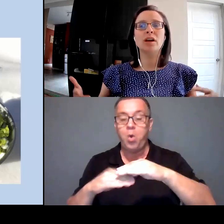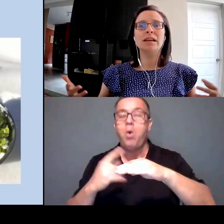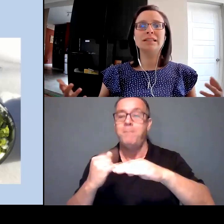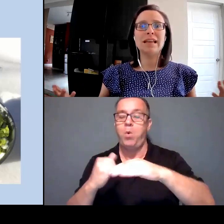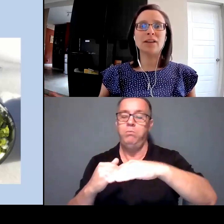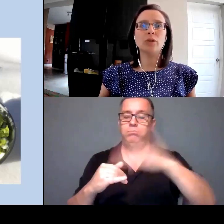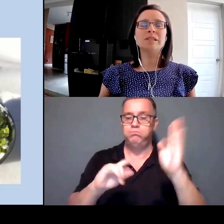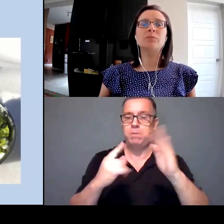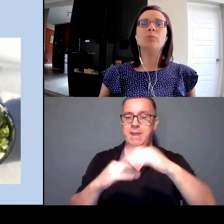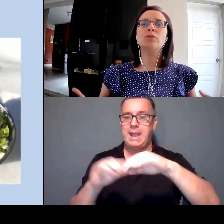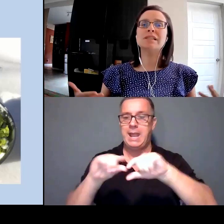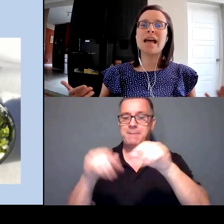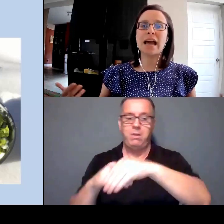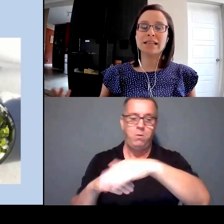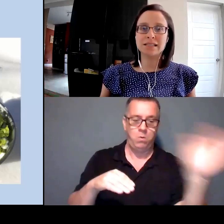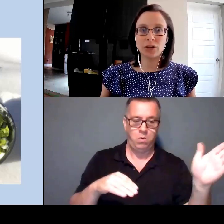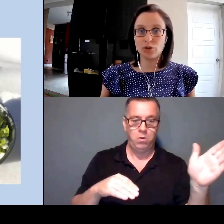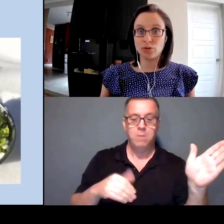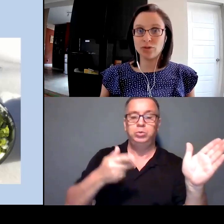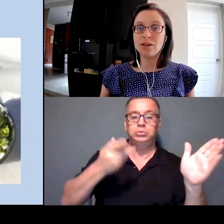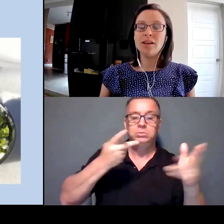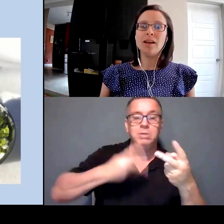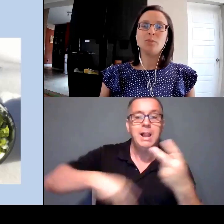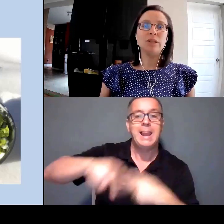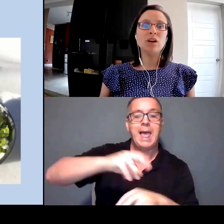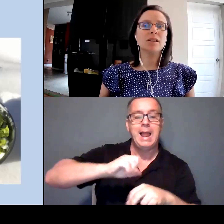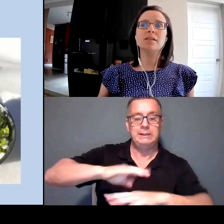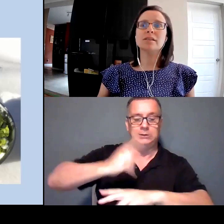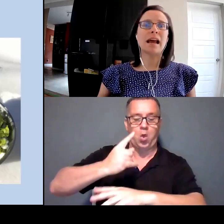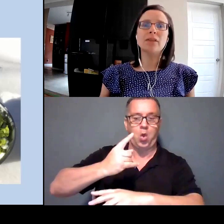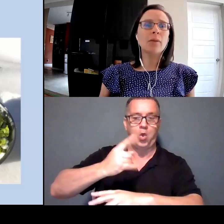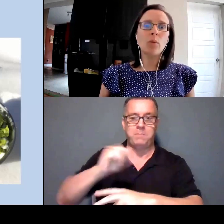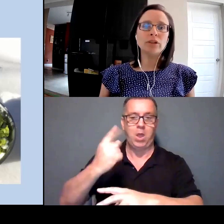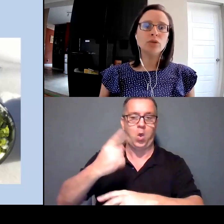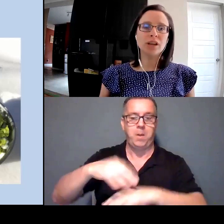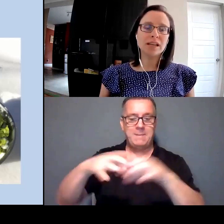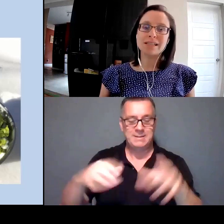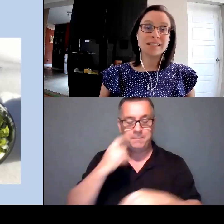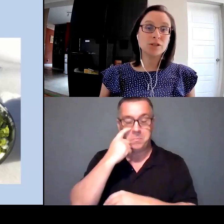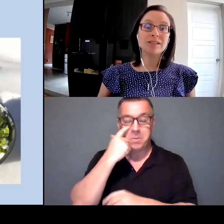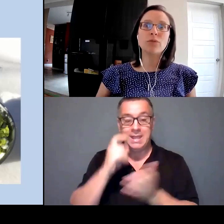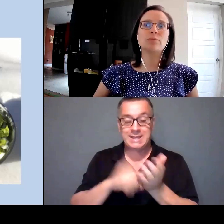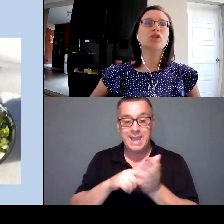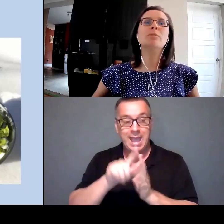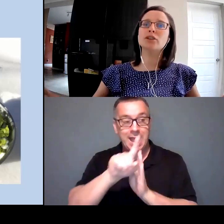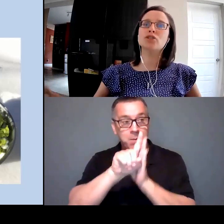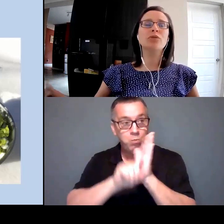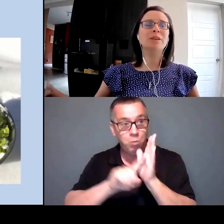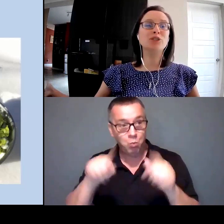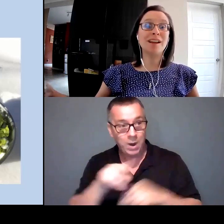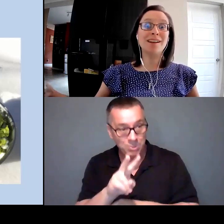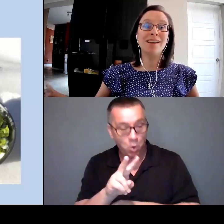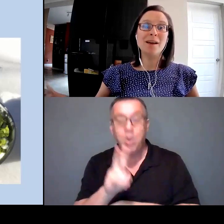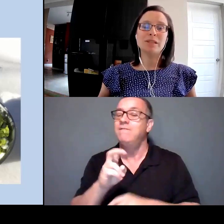qu'il y ait un petit peu plus d'air qui circule. Puis lorsque ça arrive à moins 2 degrés Celsius, il faut absolument que j'ouvre